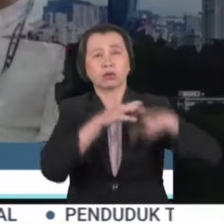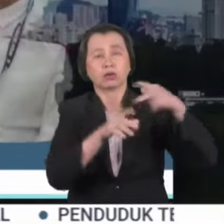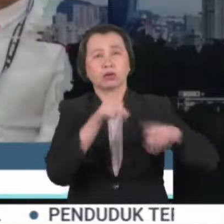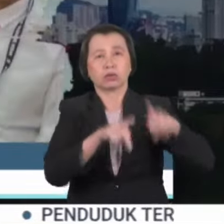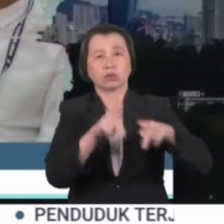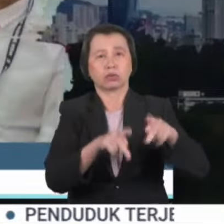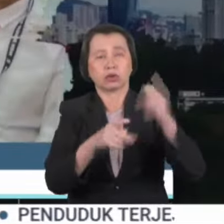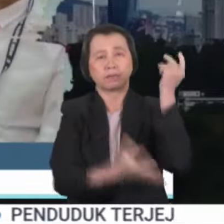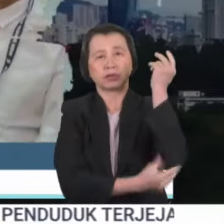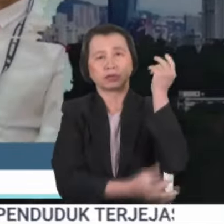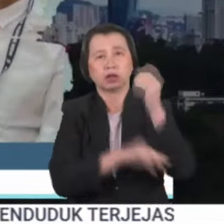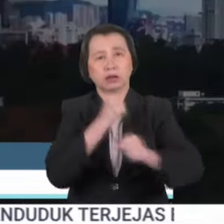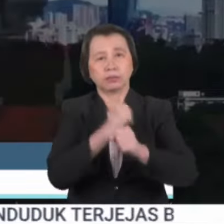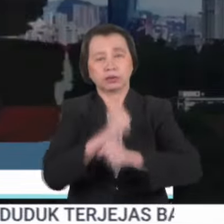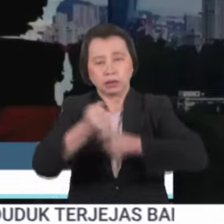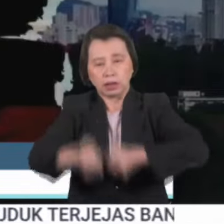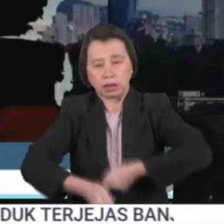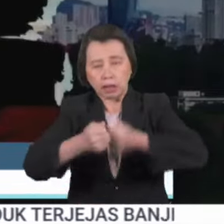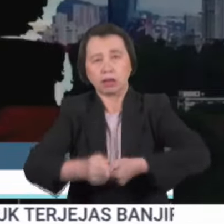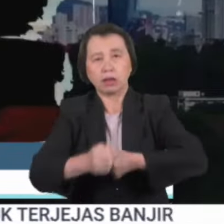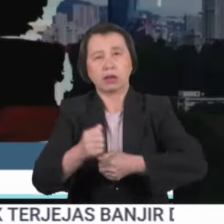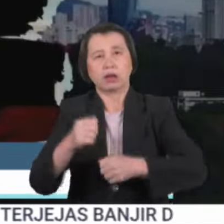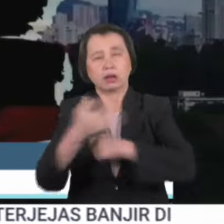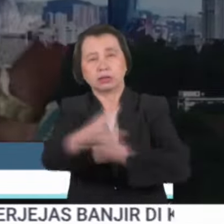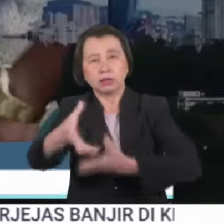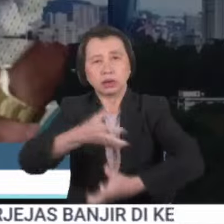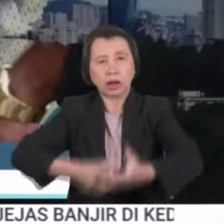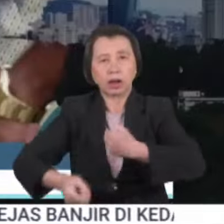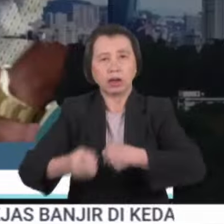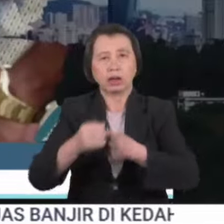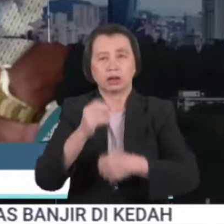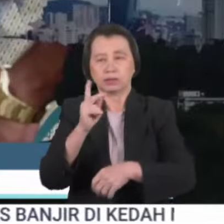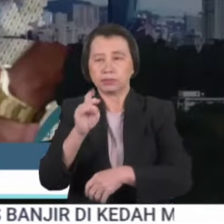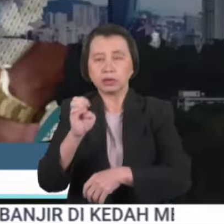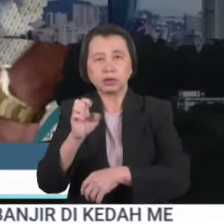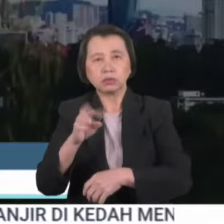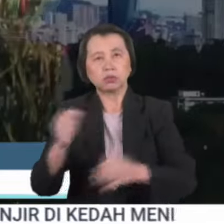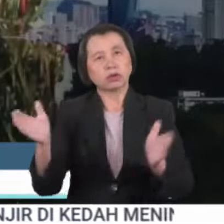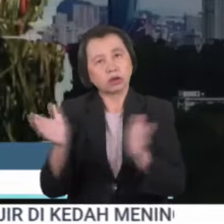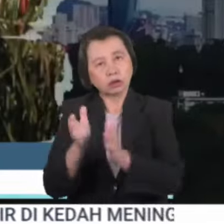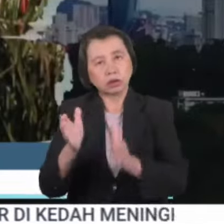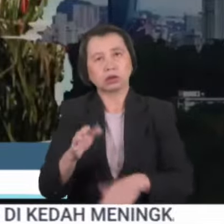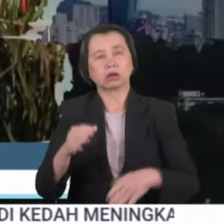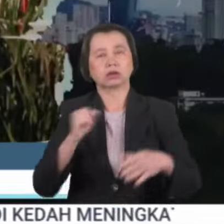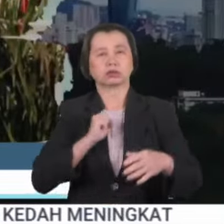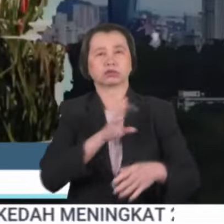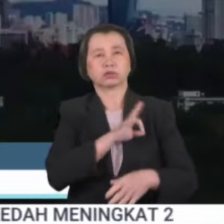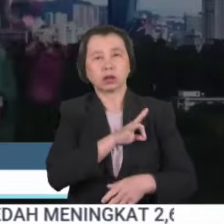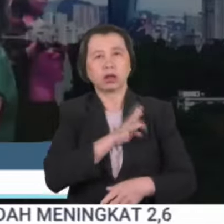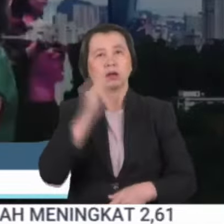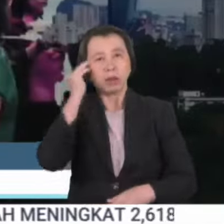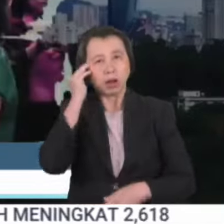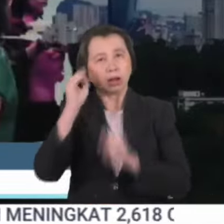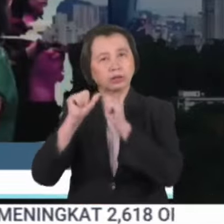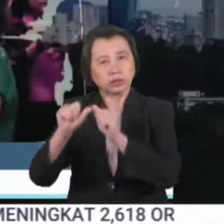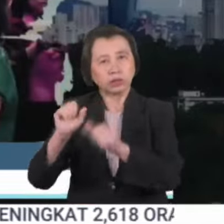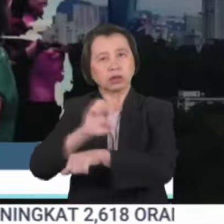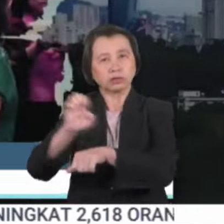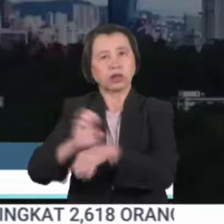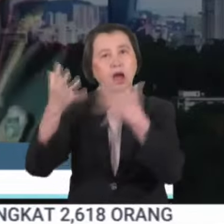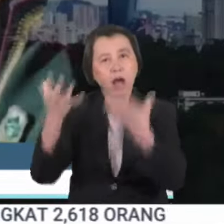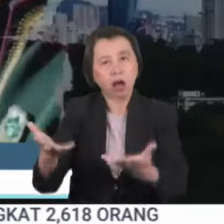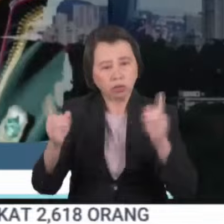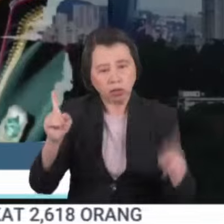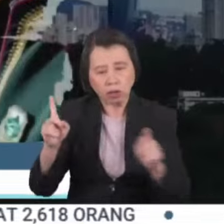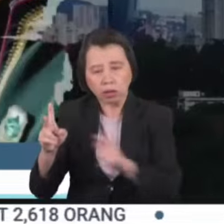miskin, pekerja ladang, nelayan, pekebun kecil, penjawa awam, Melayu, India the estate. Ini